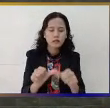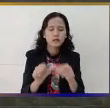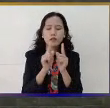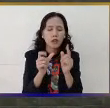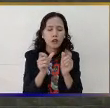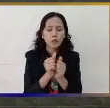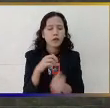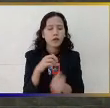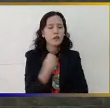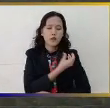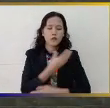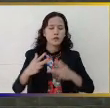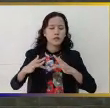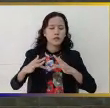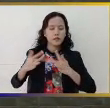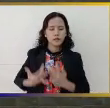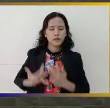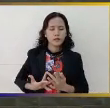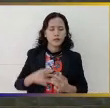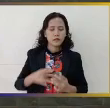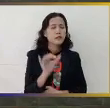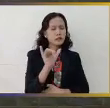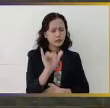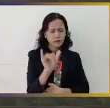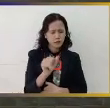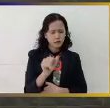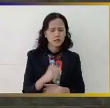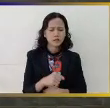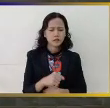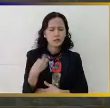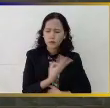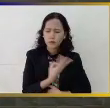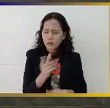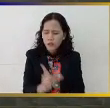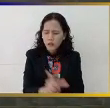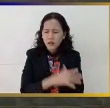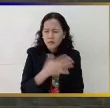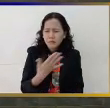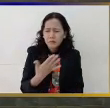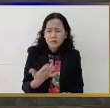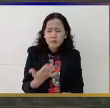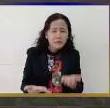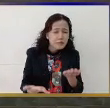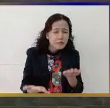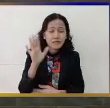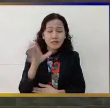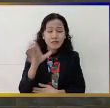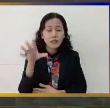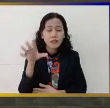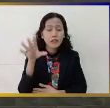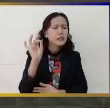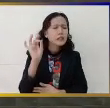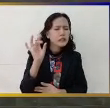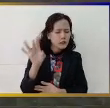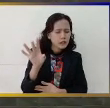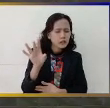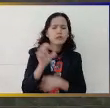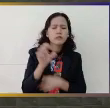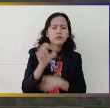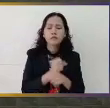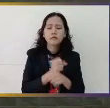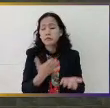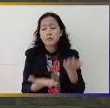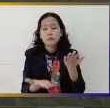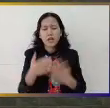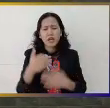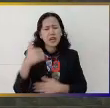Oh yeah. Matagal po kami na, it is more than 18 years. Yung iba naman po is less than,